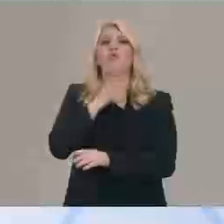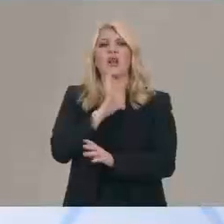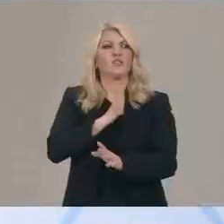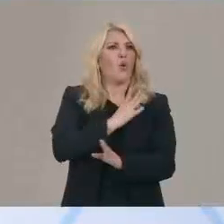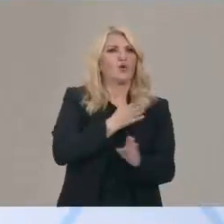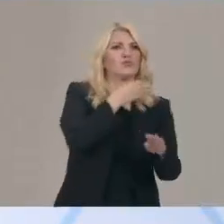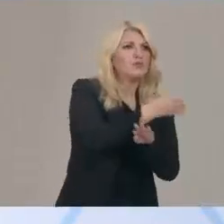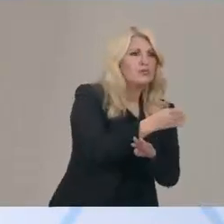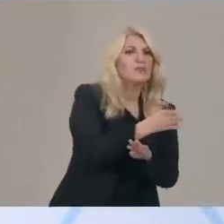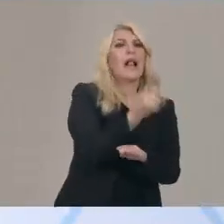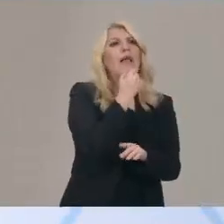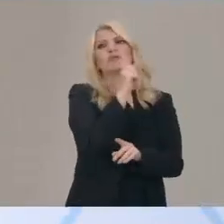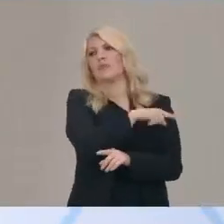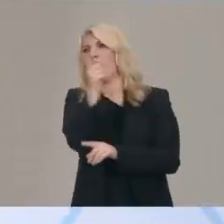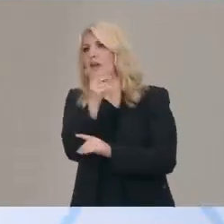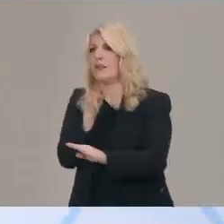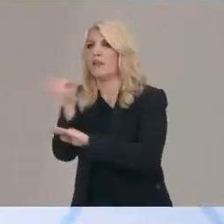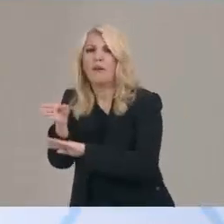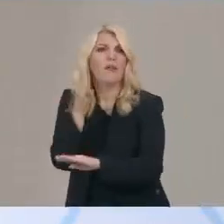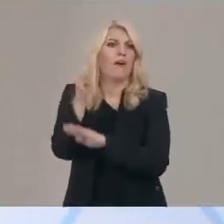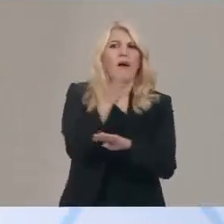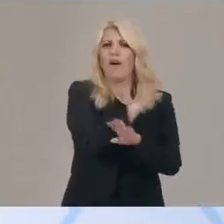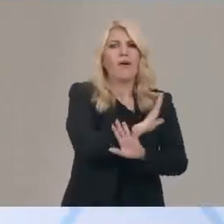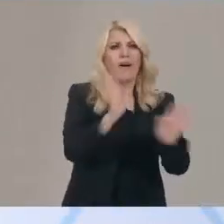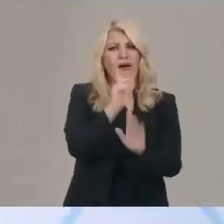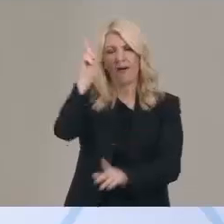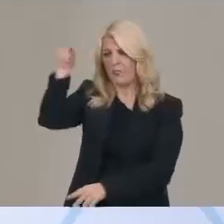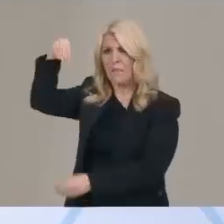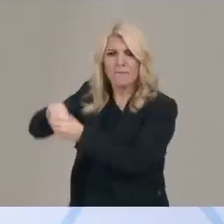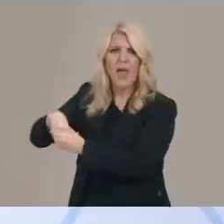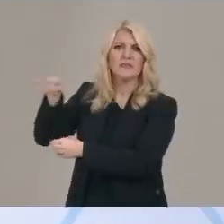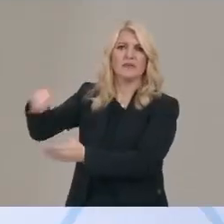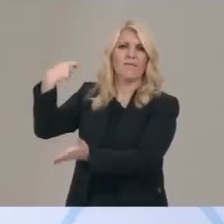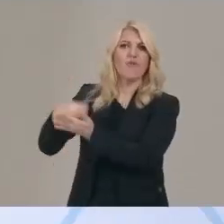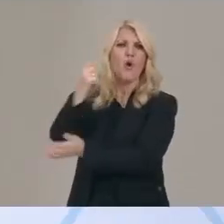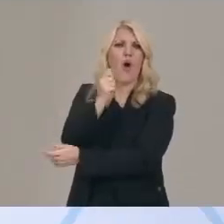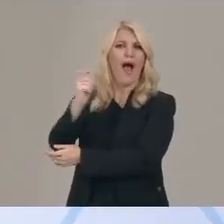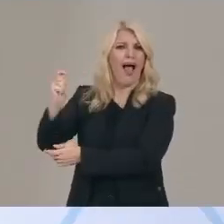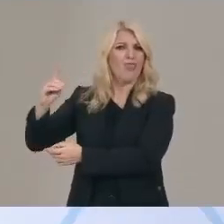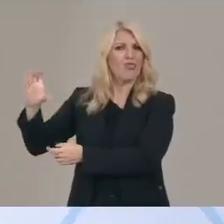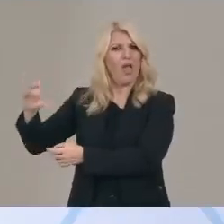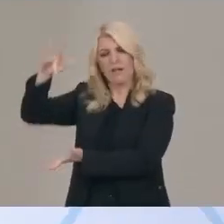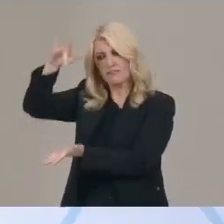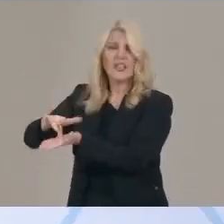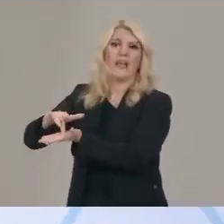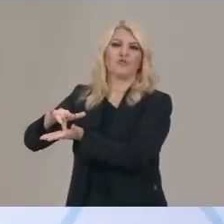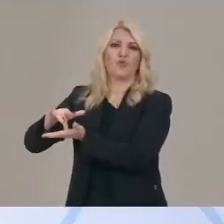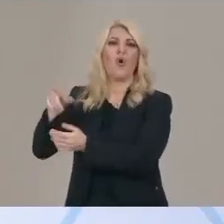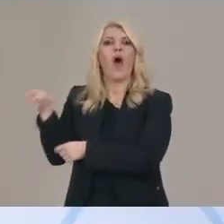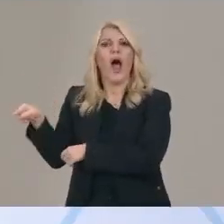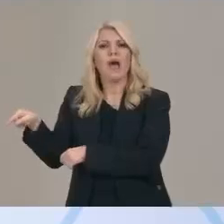Και αυτό μεταξύ μας έχει και ένα χαρακτήρα κοινωνικής πολιτικής, γιατί νοιάζεσαι για το